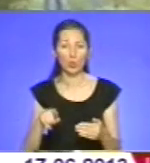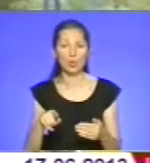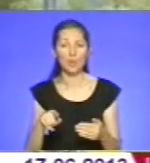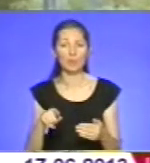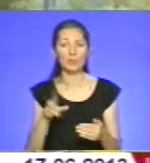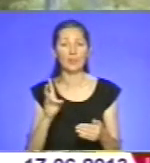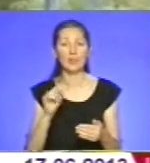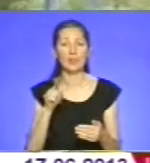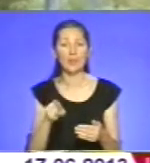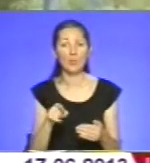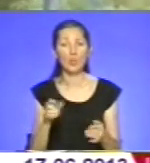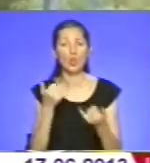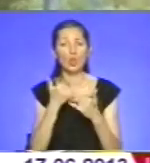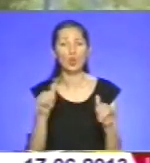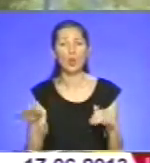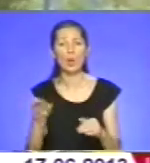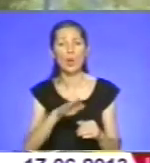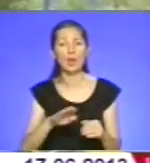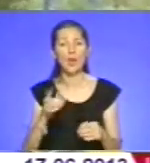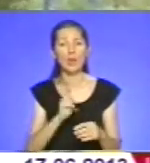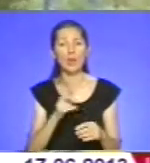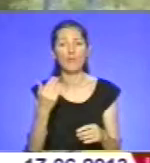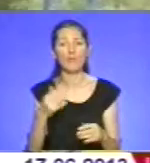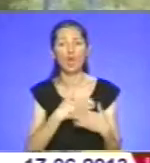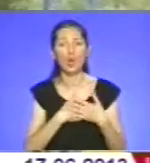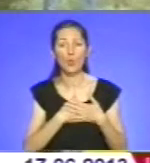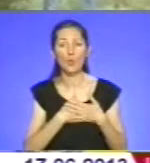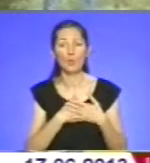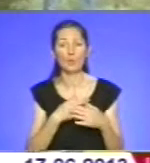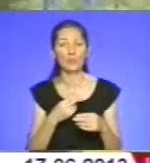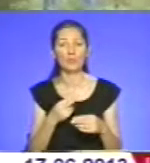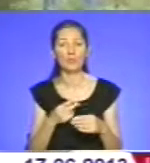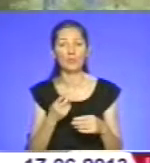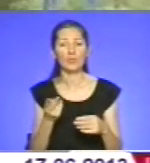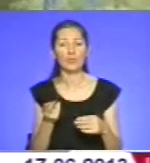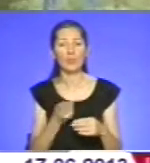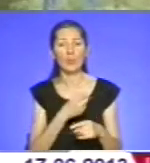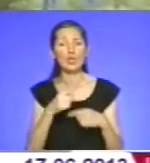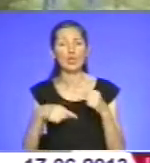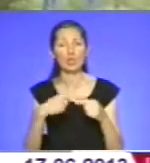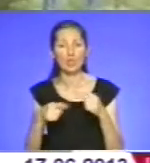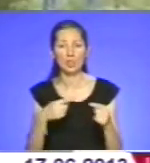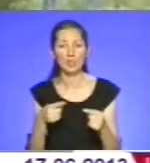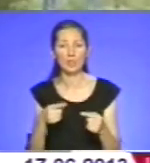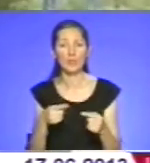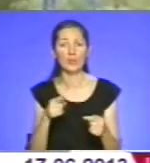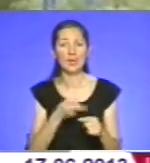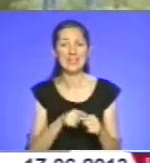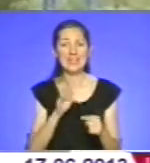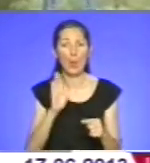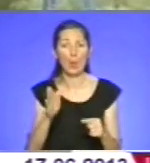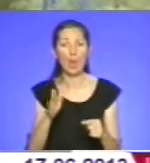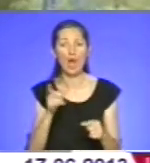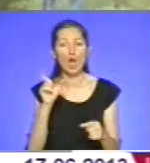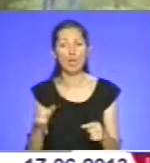тим чудовим краєм, який він любив безконечно. Він, це була людина, яка, для